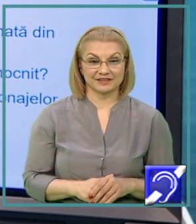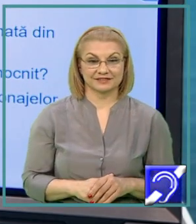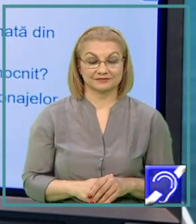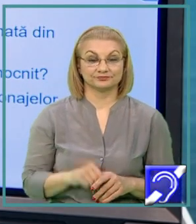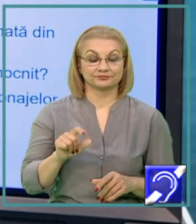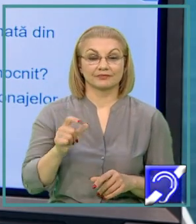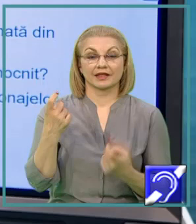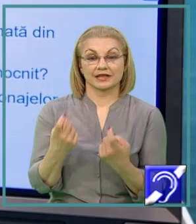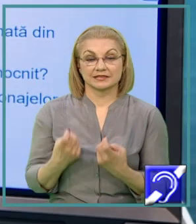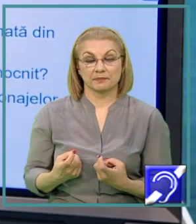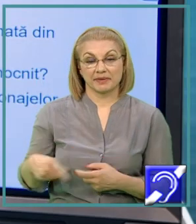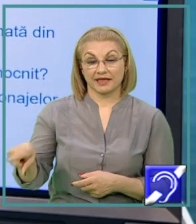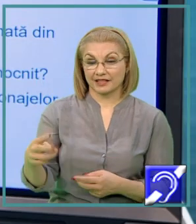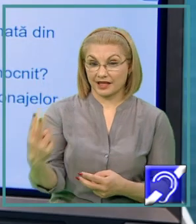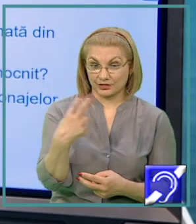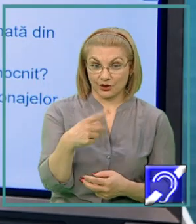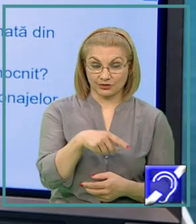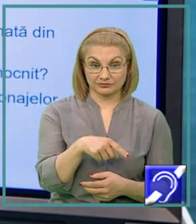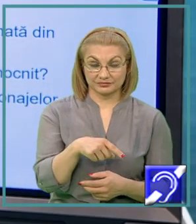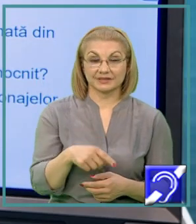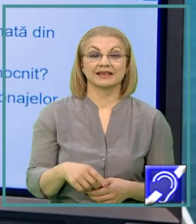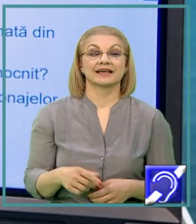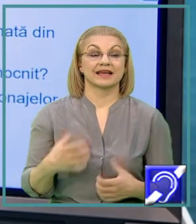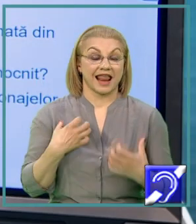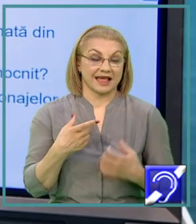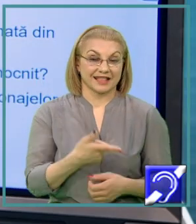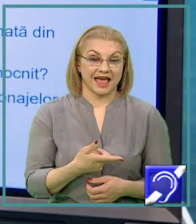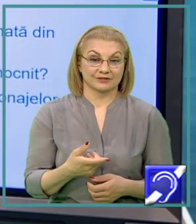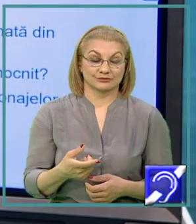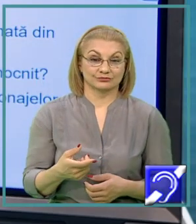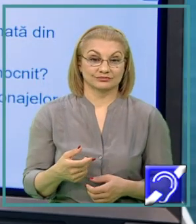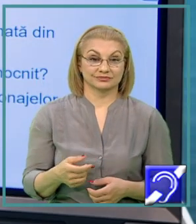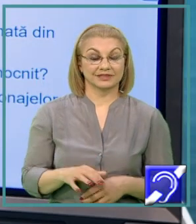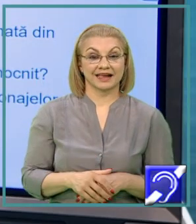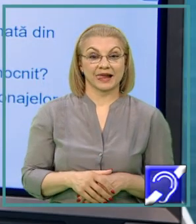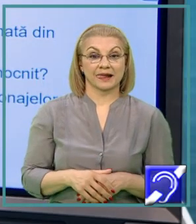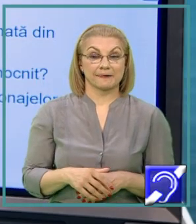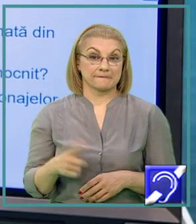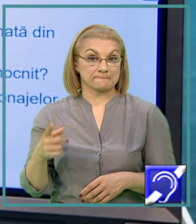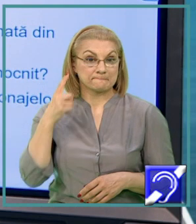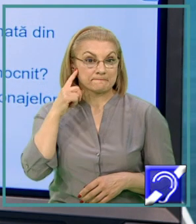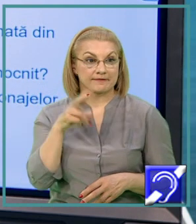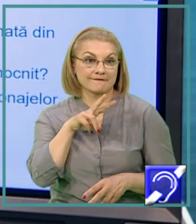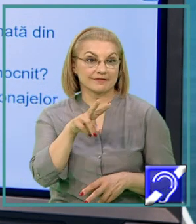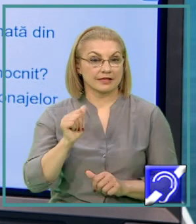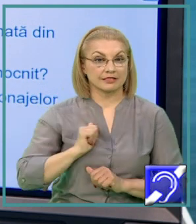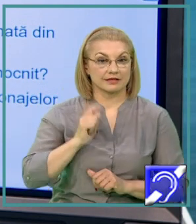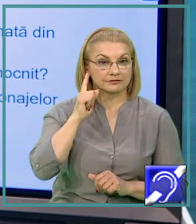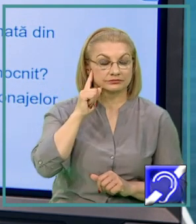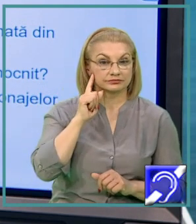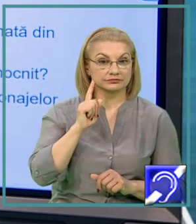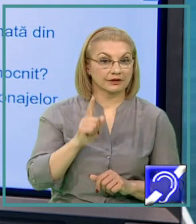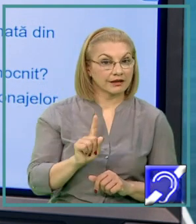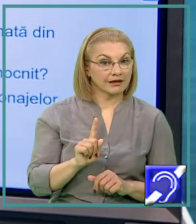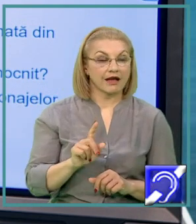Spectatorul în sala de teatru e pus în gardă că lucrurile nu